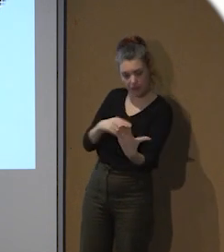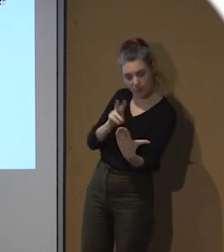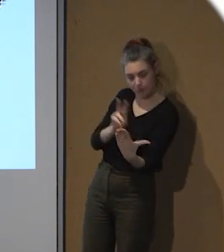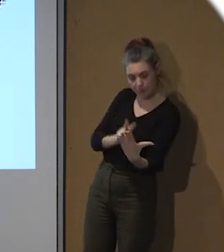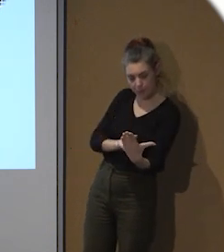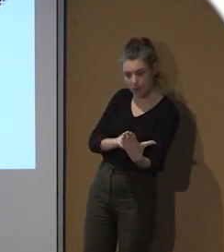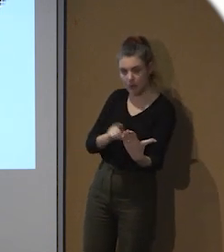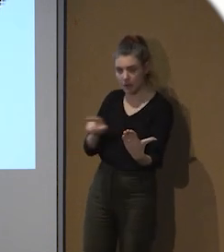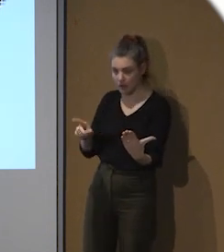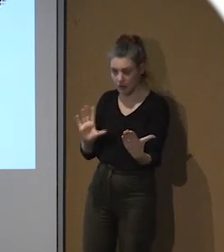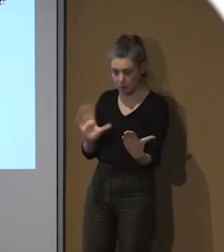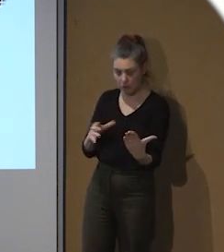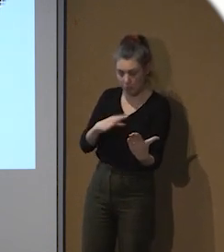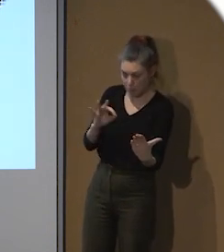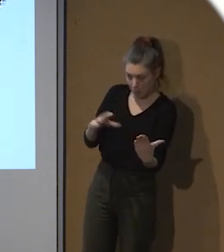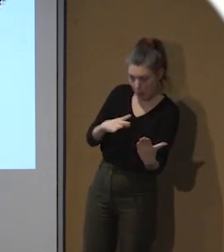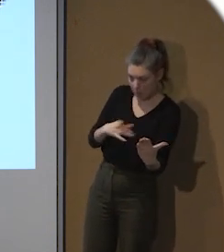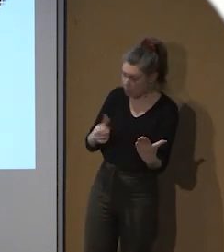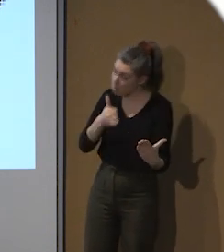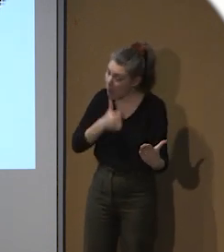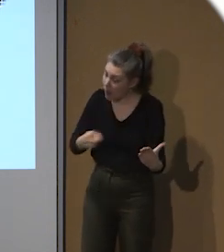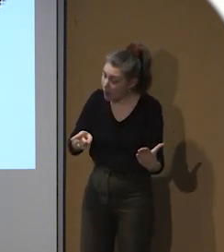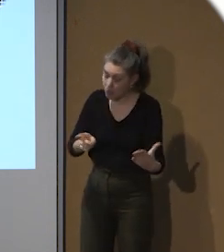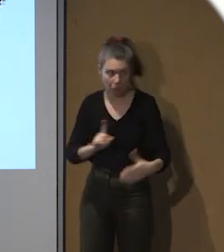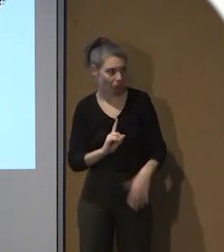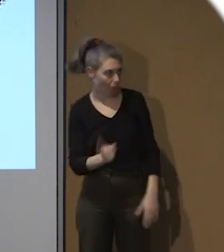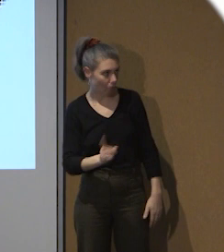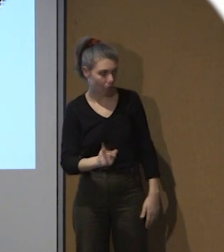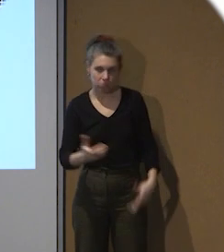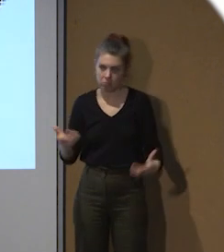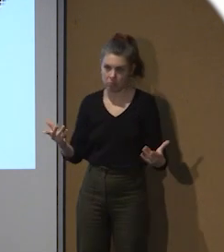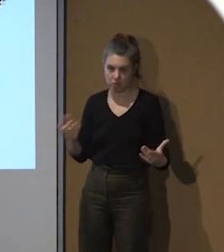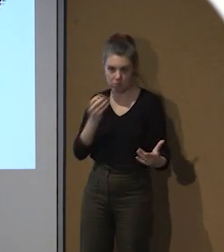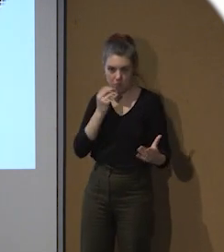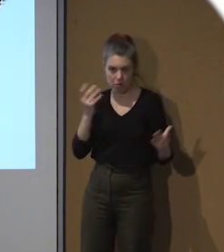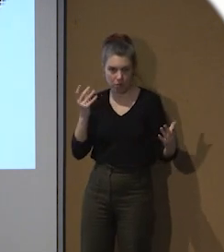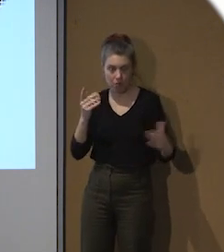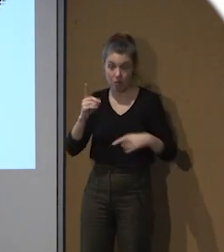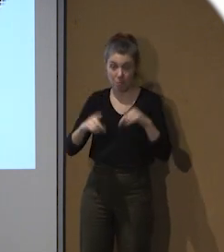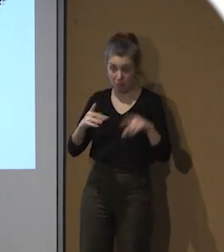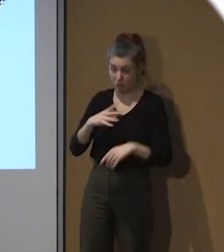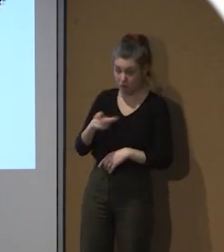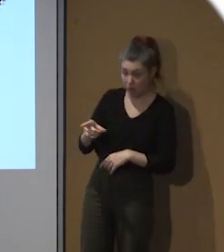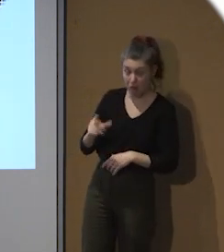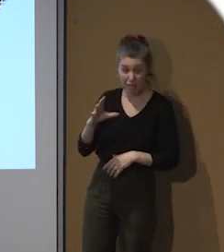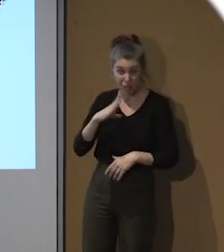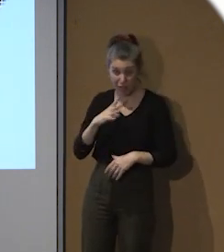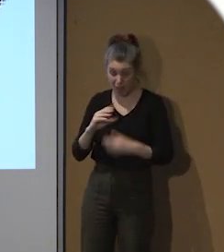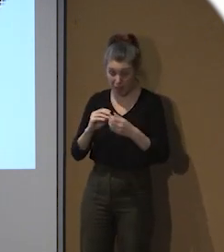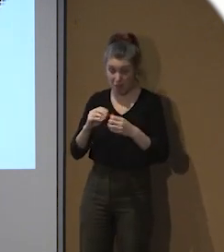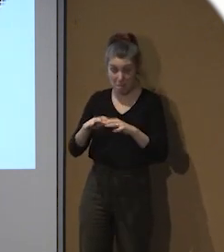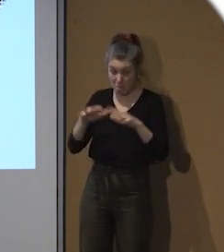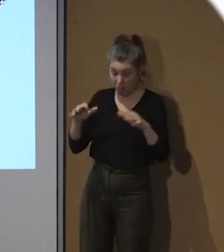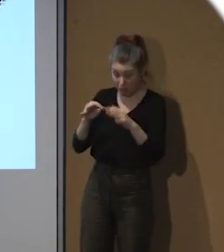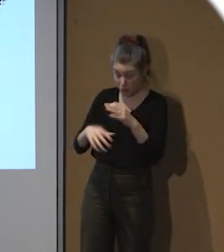donc vous avez mal. On a des gens qui vont faire partie là de tout ça, qui vont être douloureux. On a des gens qui vont faire partie là des